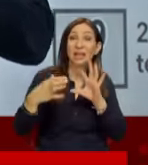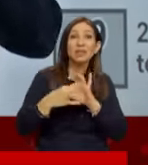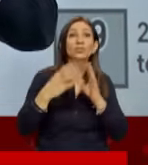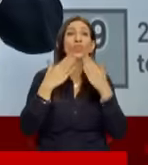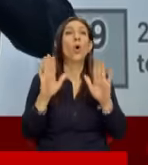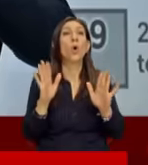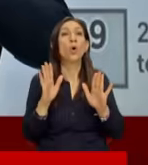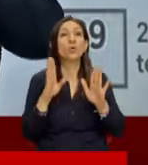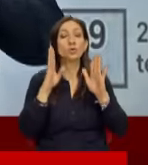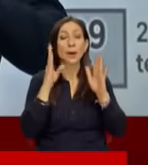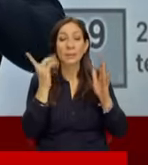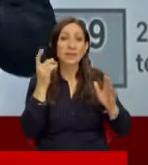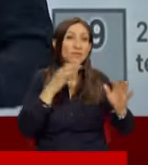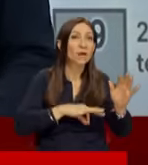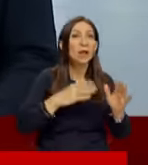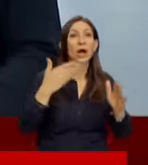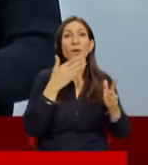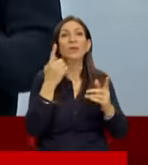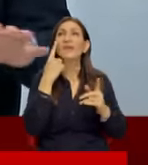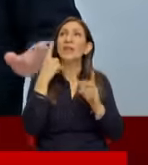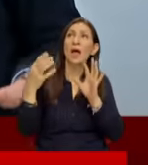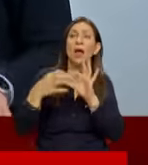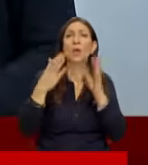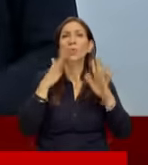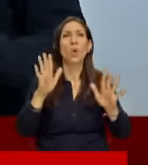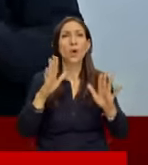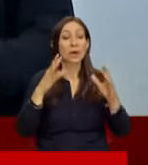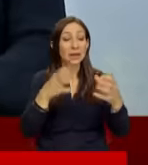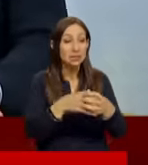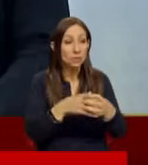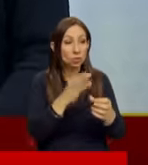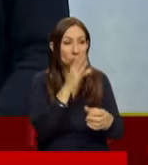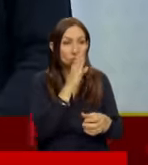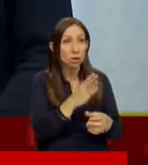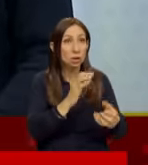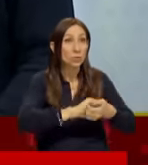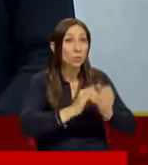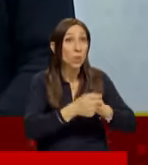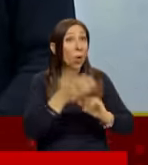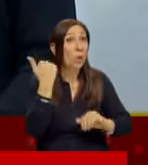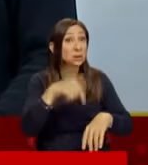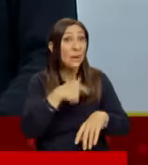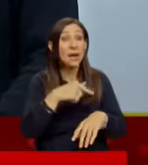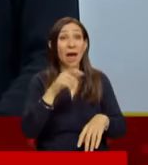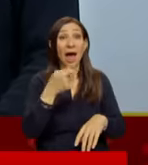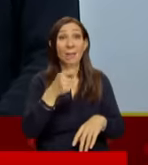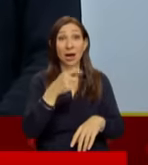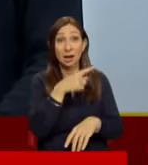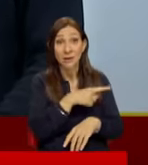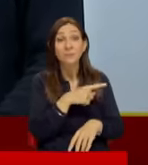Yani doğrudan bir çıkar ilişkisi olmayan devletle kesimleri çok ciddi örgütlüyor o dönemde Erbakan Hoca.